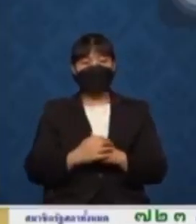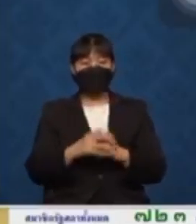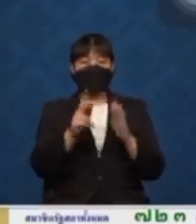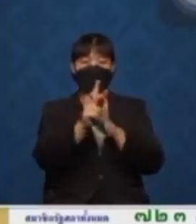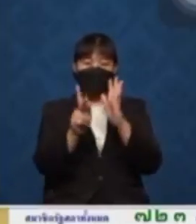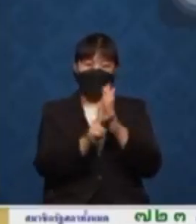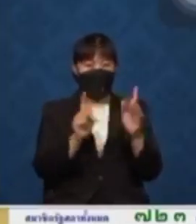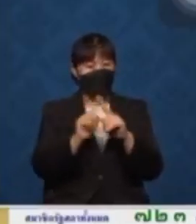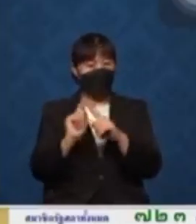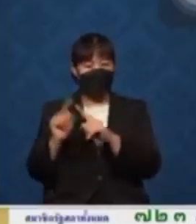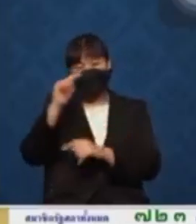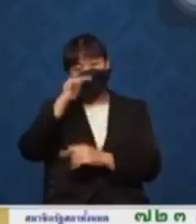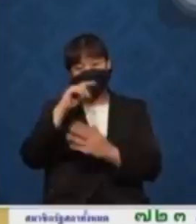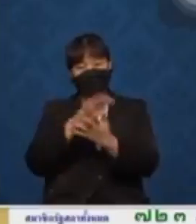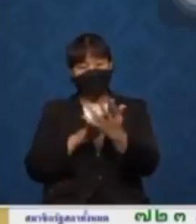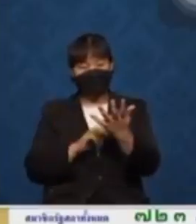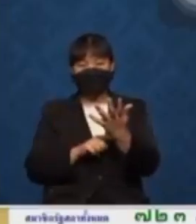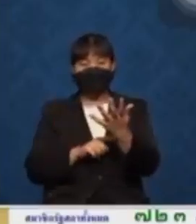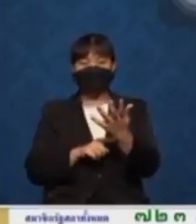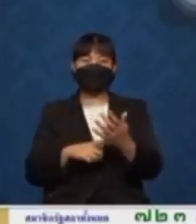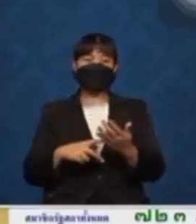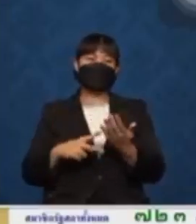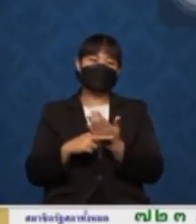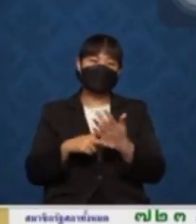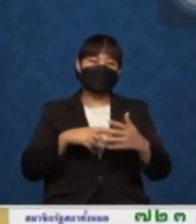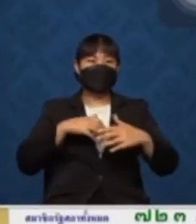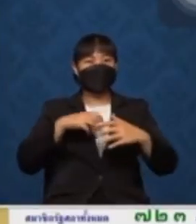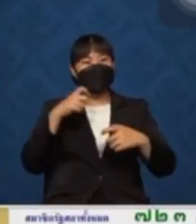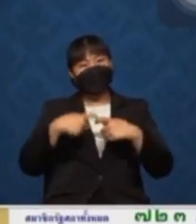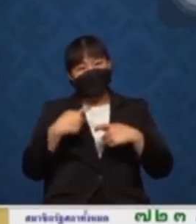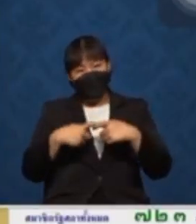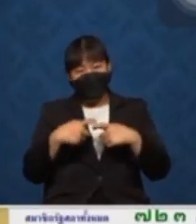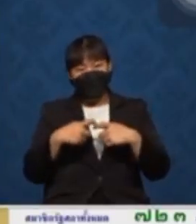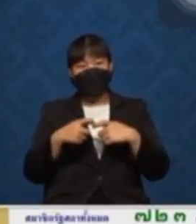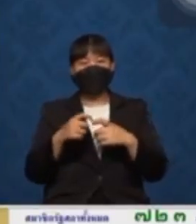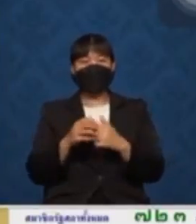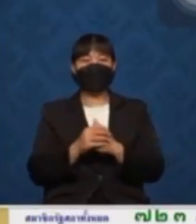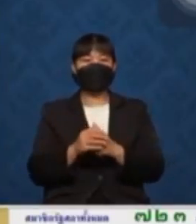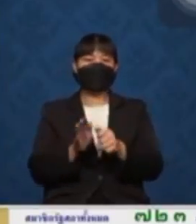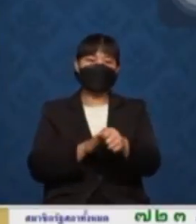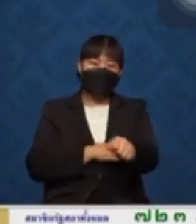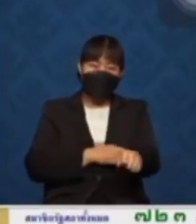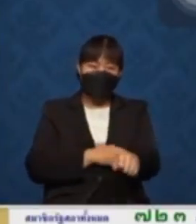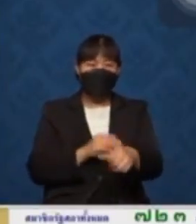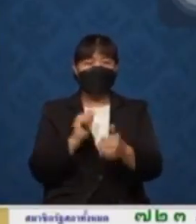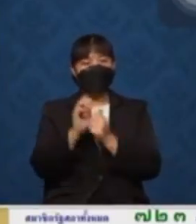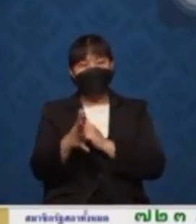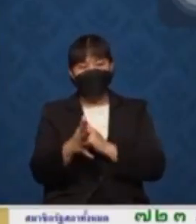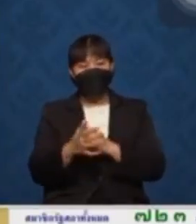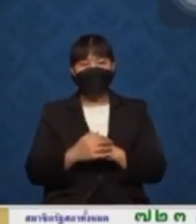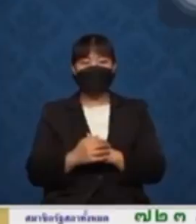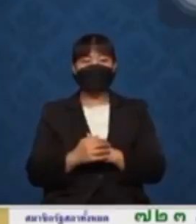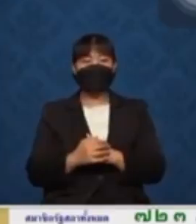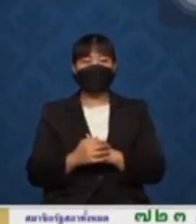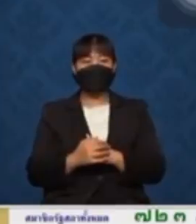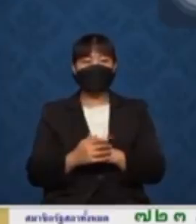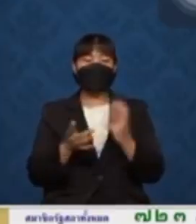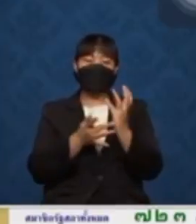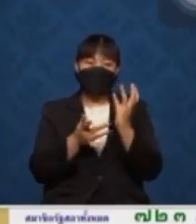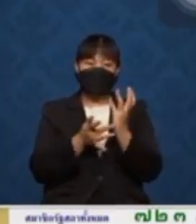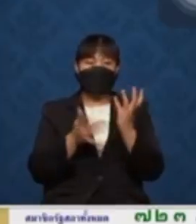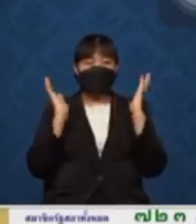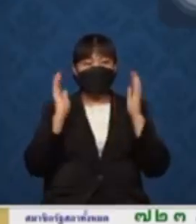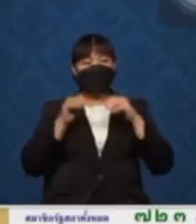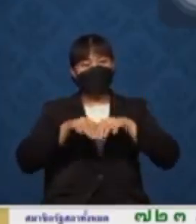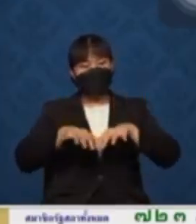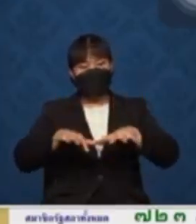ายตัวนะครับของประเทศไม่มีความคล่องตัวเพียงพอในการปรับเปลี่ยนให้เท่าทันกับการเปลี่ยนแปลงของโลกในบรรยากาศที่เทคโนโลยีนั้นถูกคิดค้นถูกเผยแ